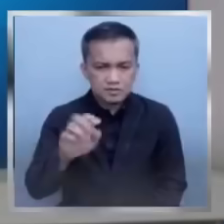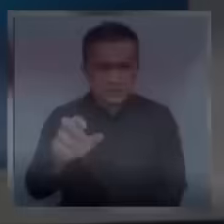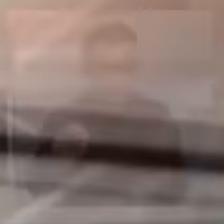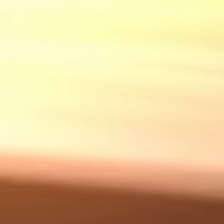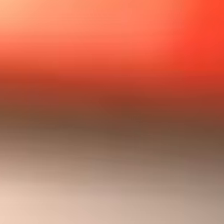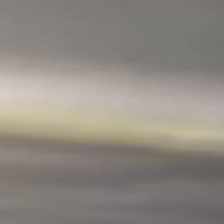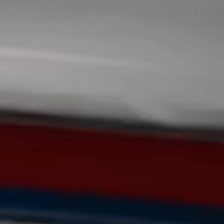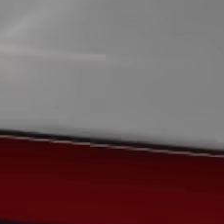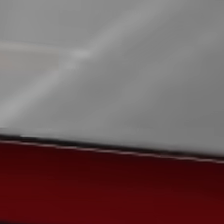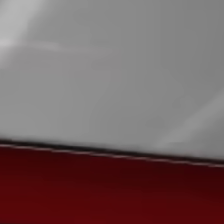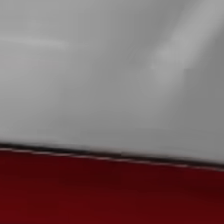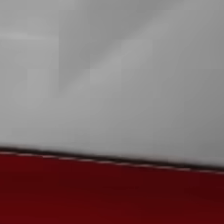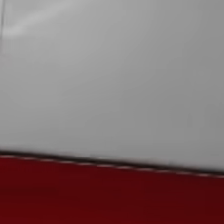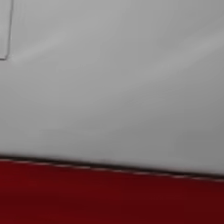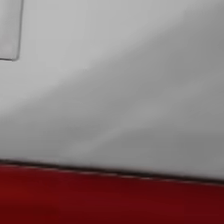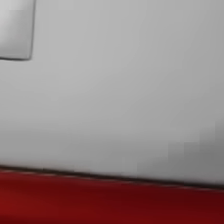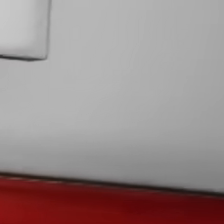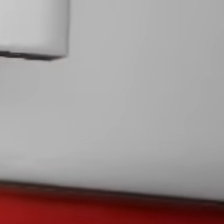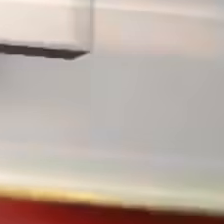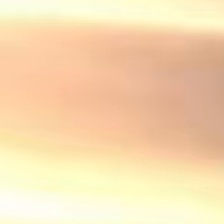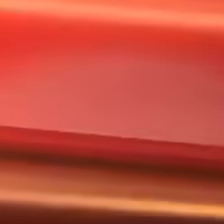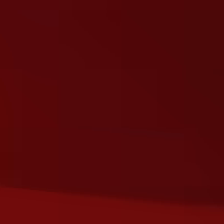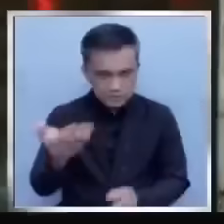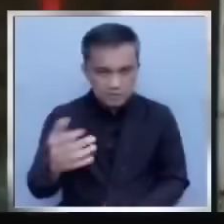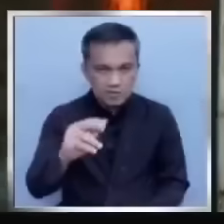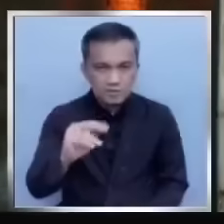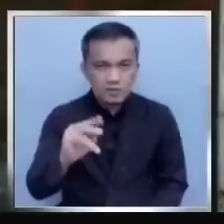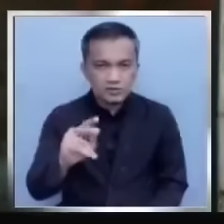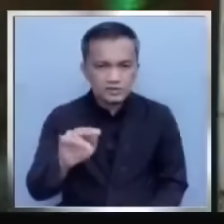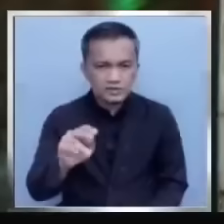Integrated News Weather Center. Maureen!